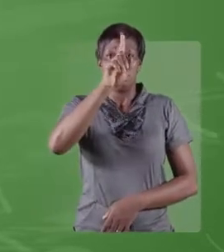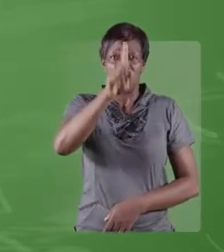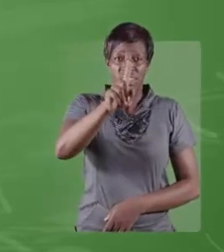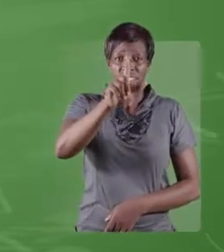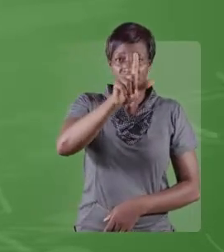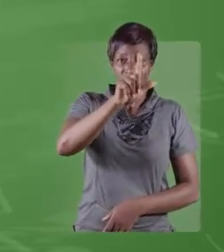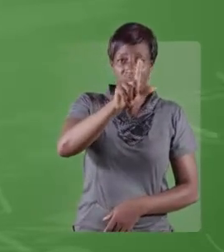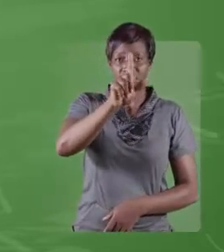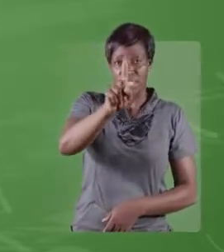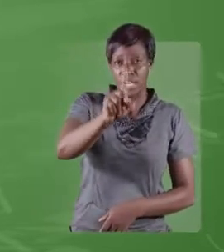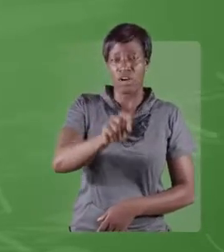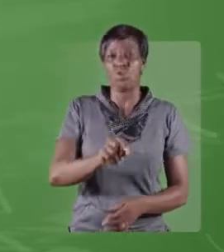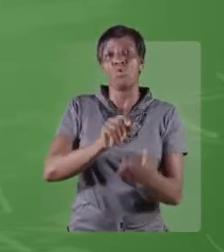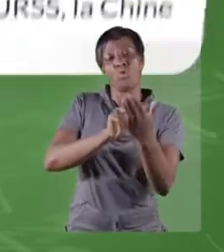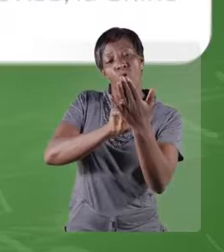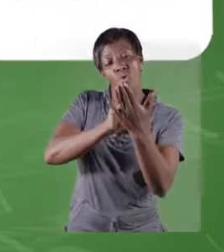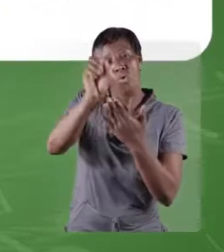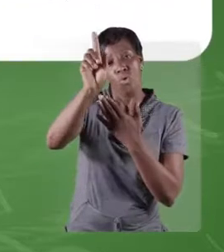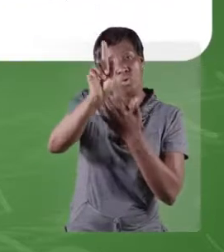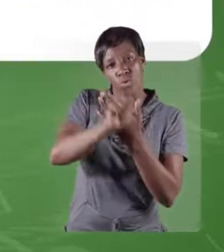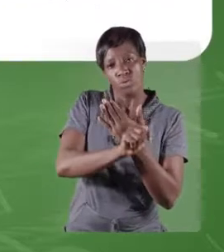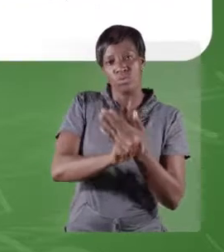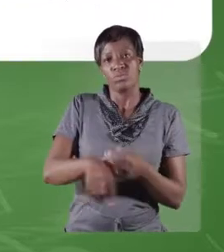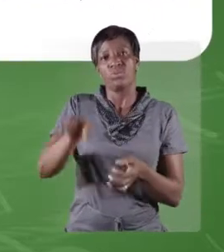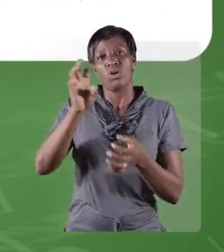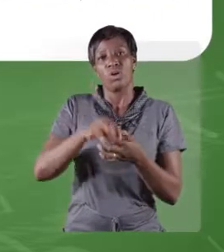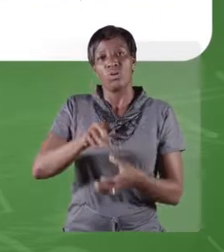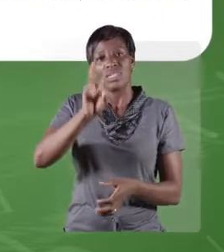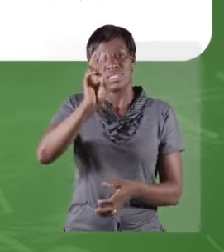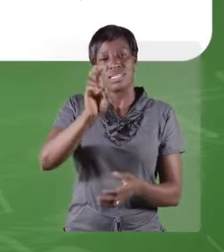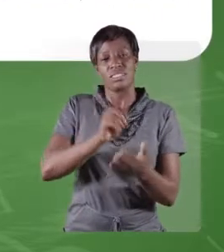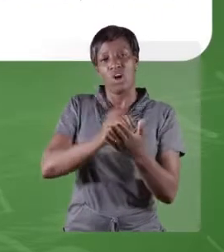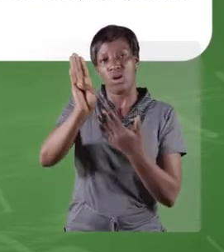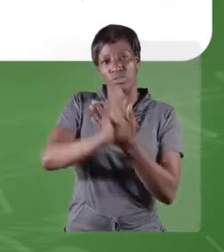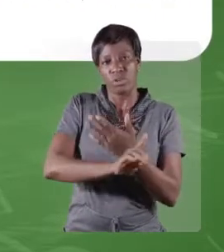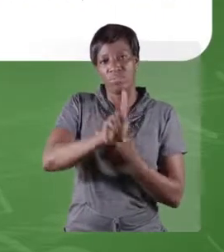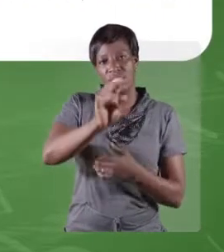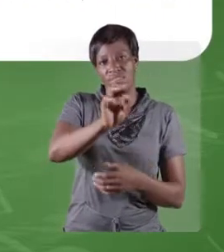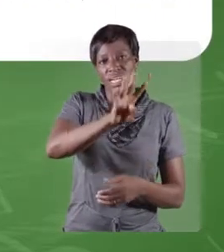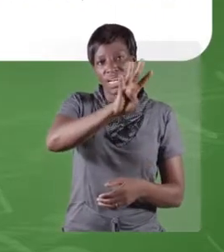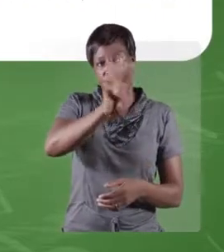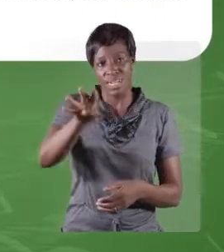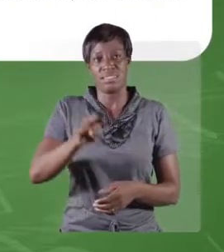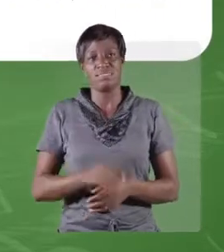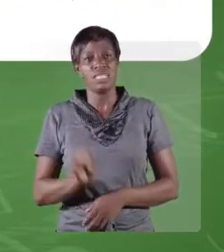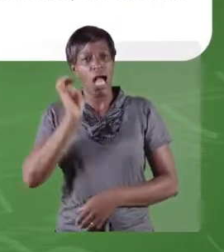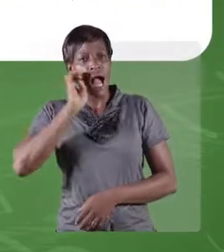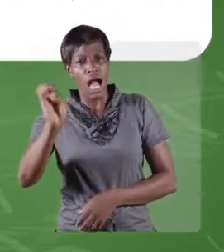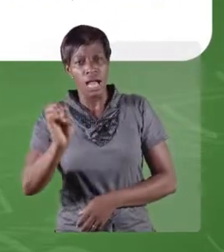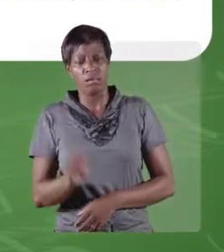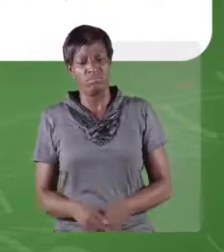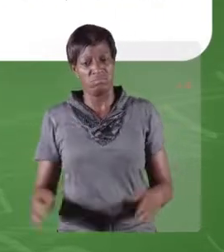7 octobre 1944. Elle réunit les États-Unis, le Royaume-Uni,